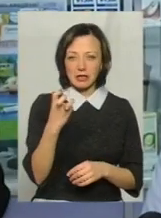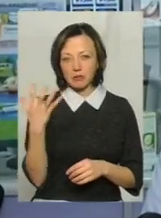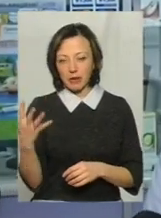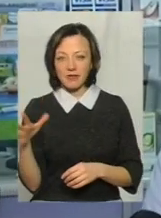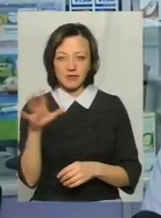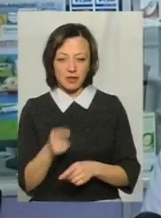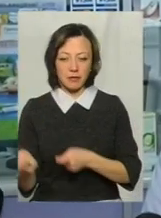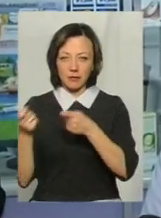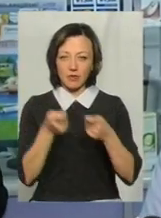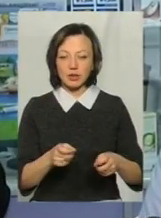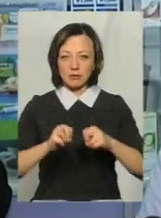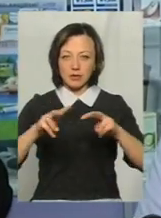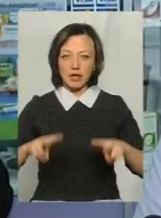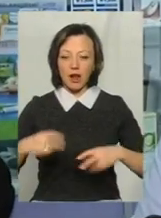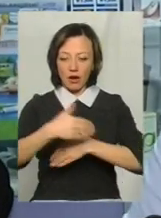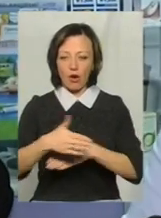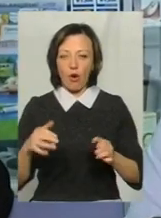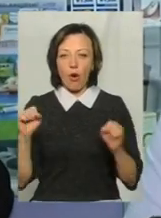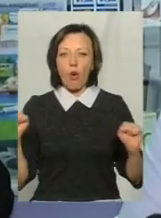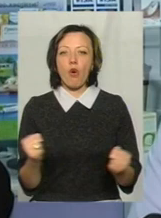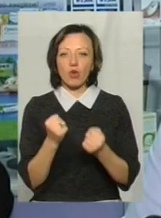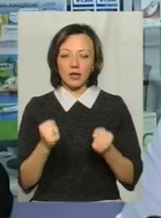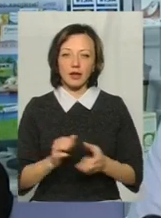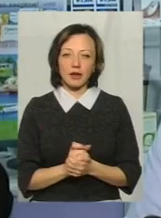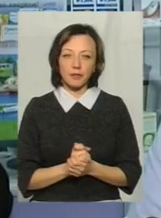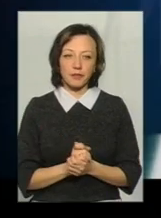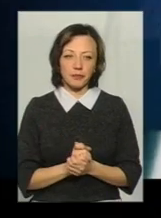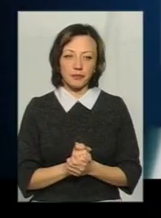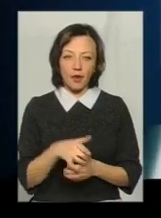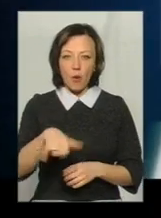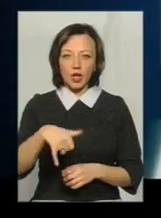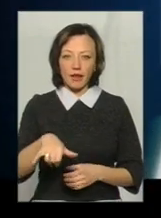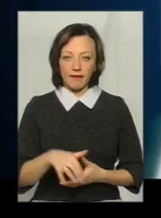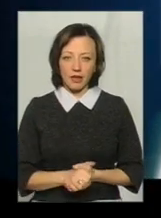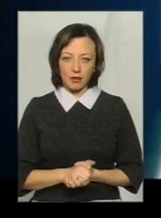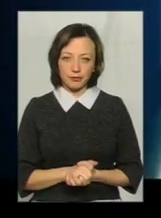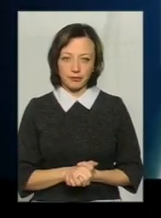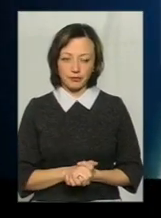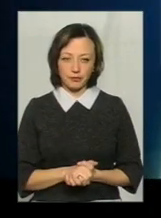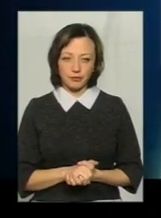вакцини доставляються в нас в спеціальних холодильниках портативних.